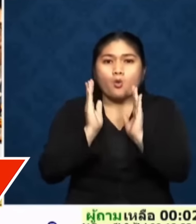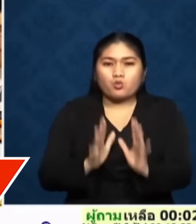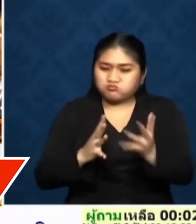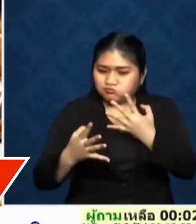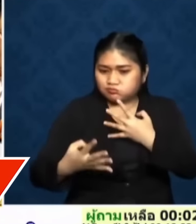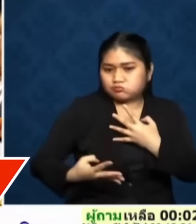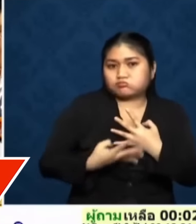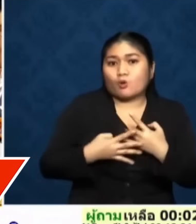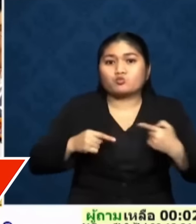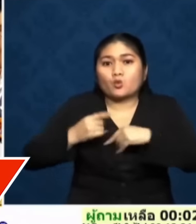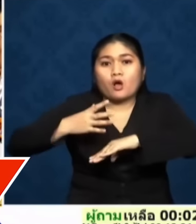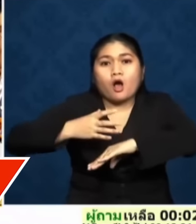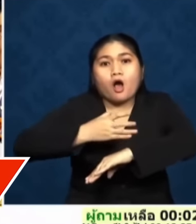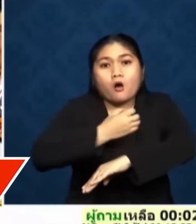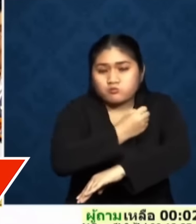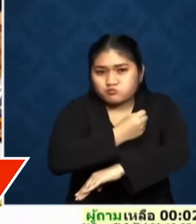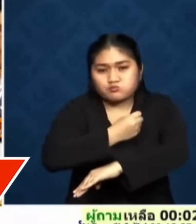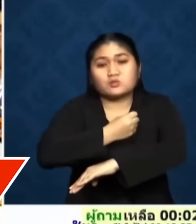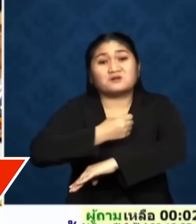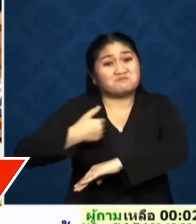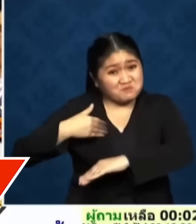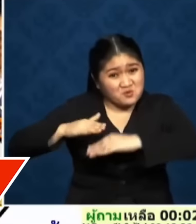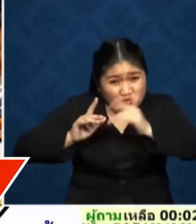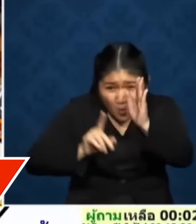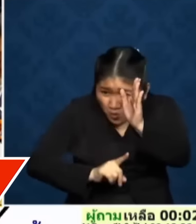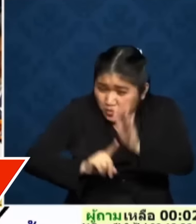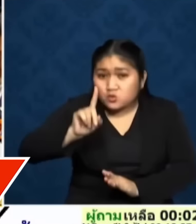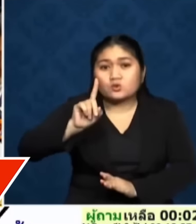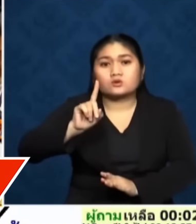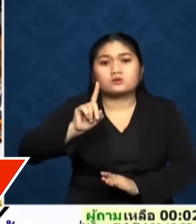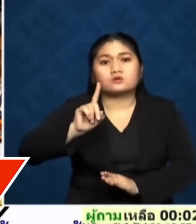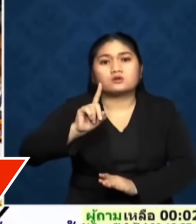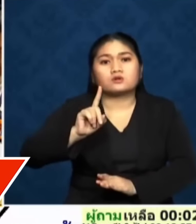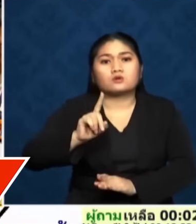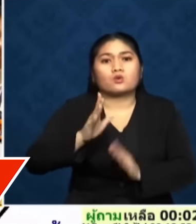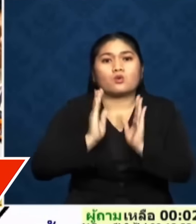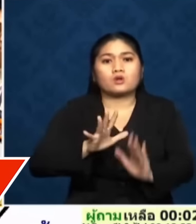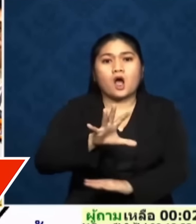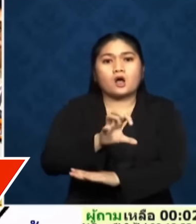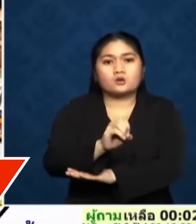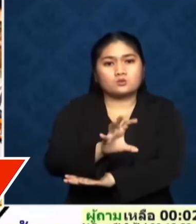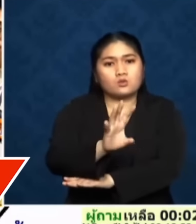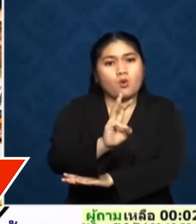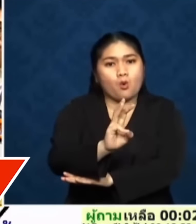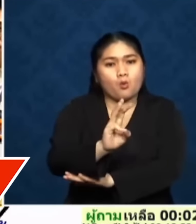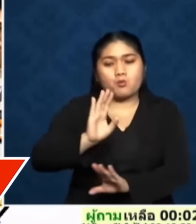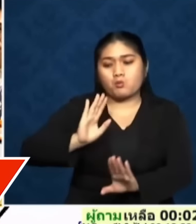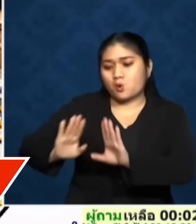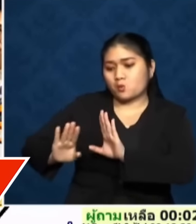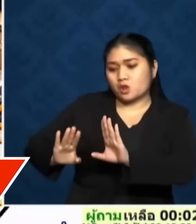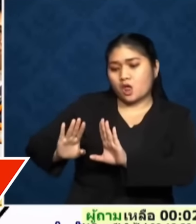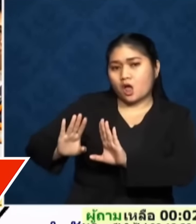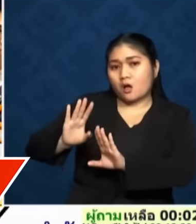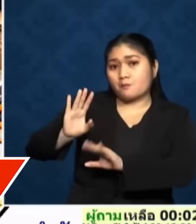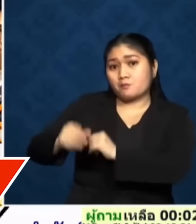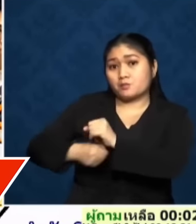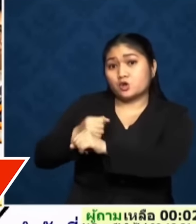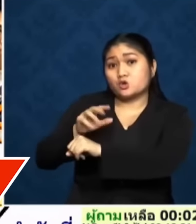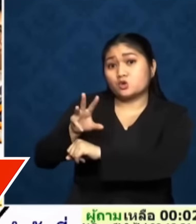างการเมืองเนี่ยสูงที่สุดในรอบหลายปีที่ผ่านมาก็คือ56คนนะครับเทียบกับปี65